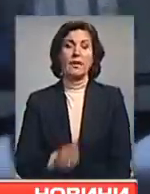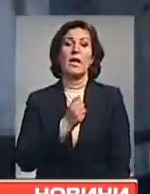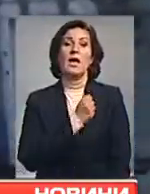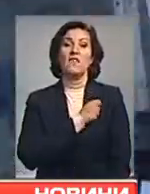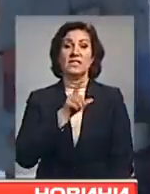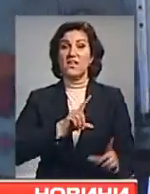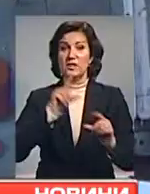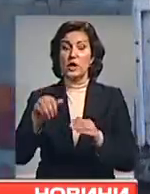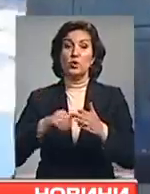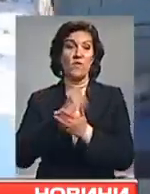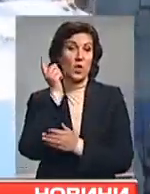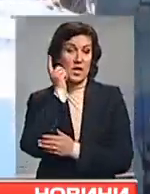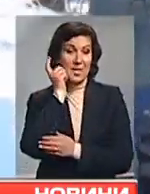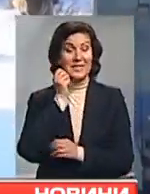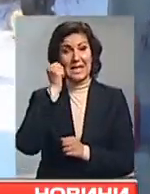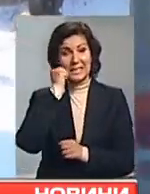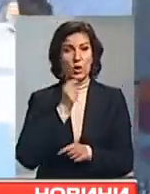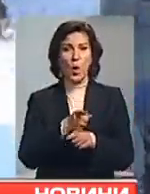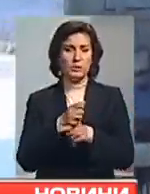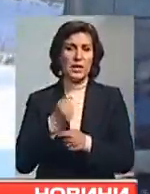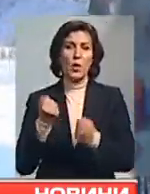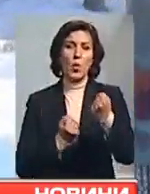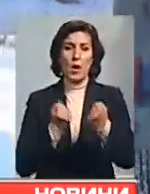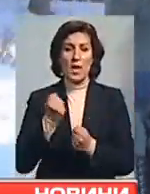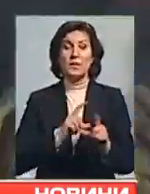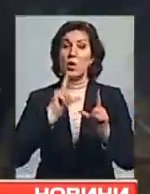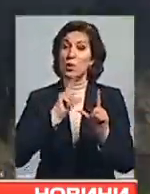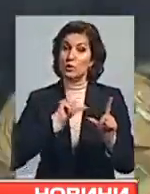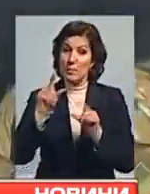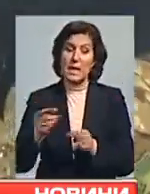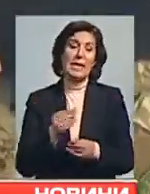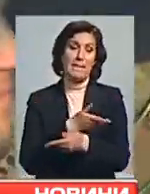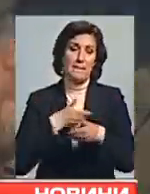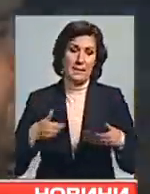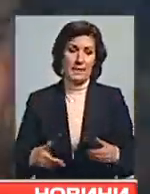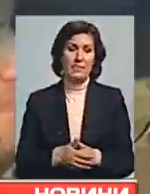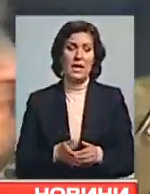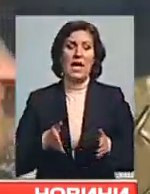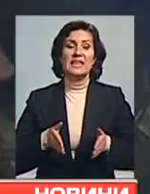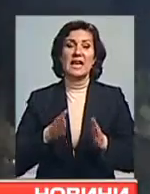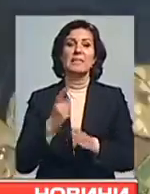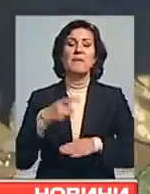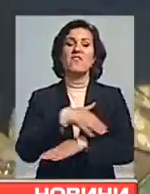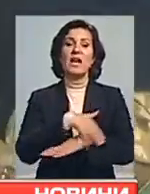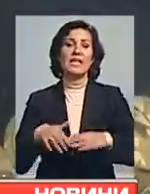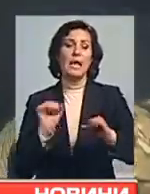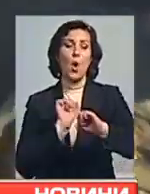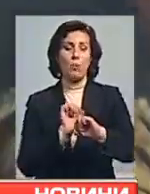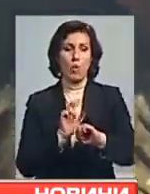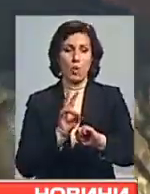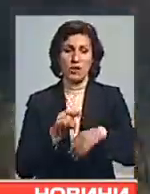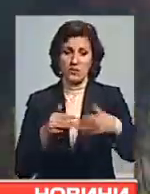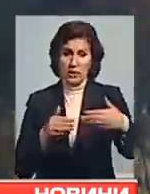Військові від'їжджають з новою рацією на старенькому обстріляному УАЗіку. Рушаємо далі і ми. Якраз ось ця перша лінія оборони, ось за цим